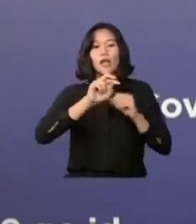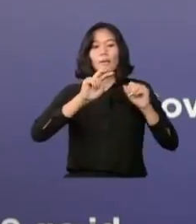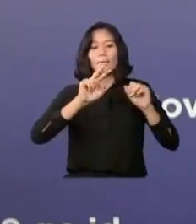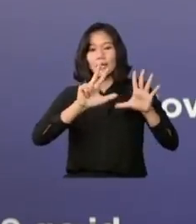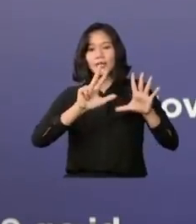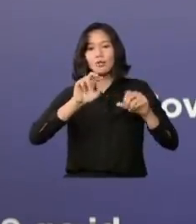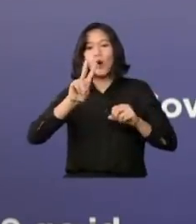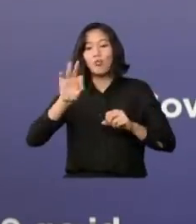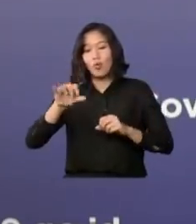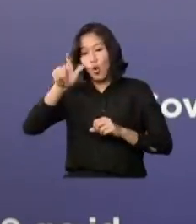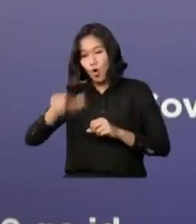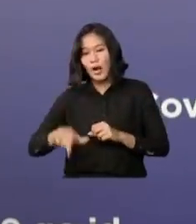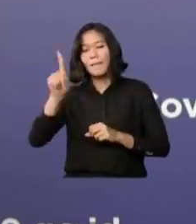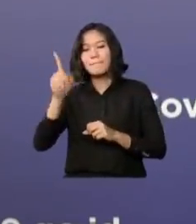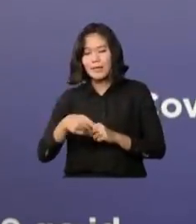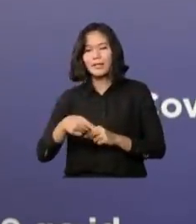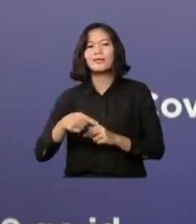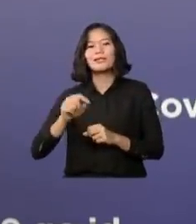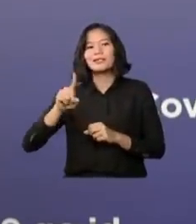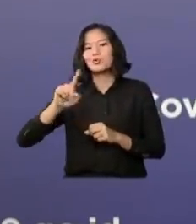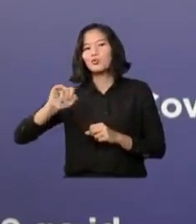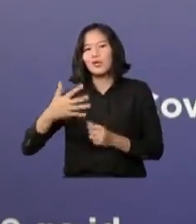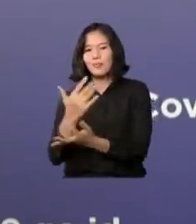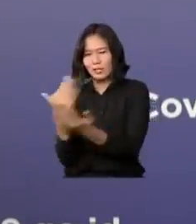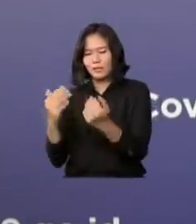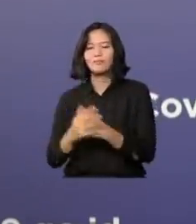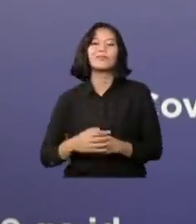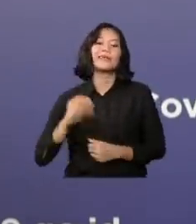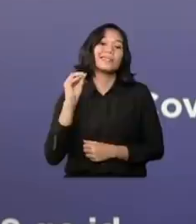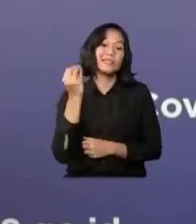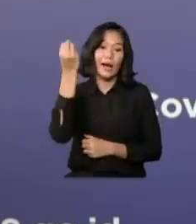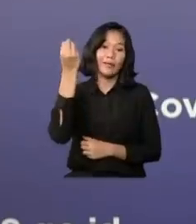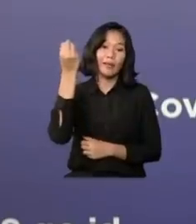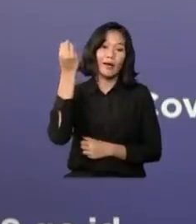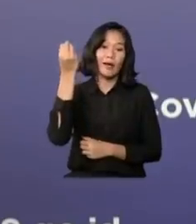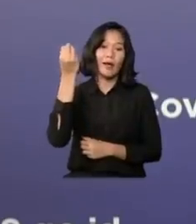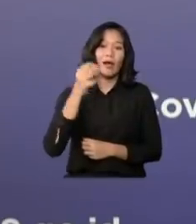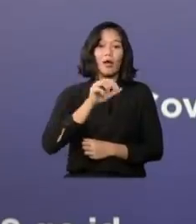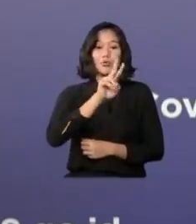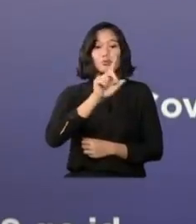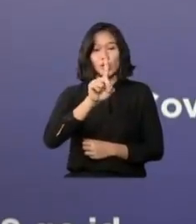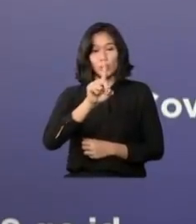2.889 orang per 1 juta penduduk. DKI Jakarta